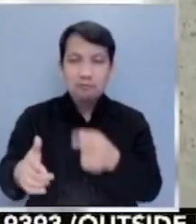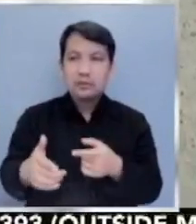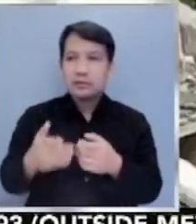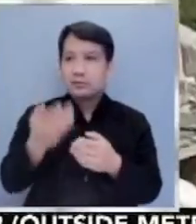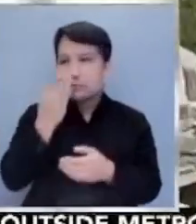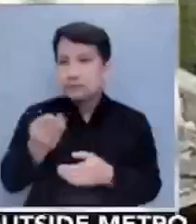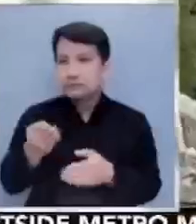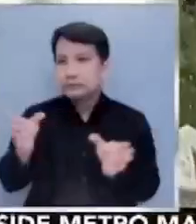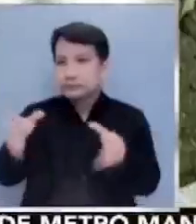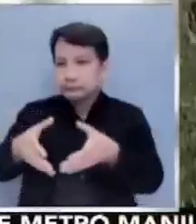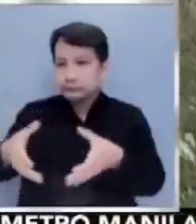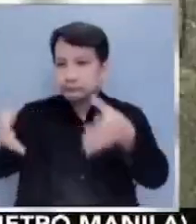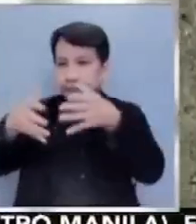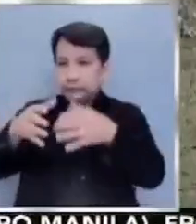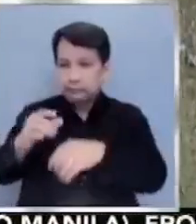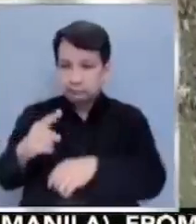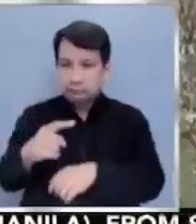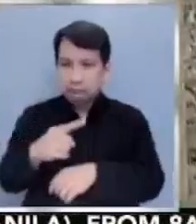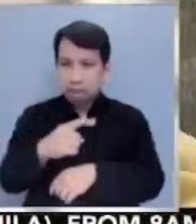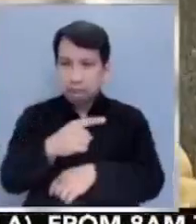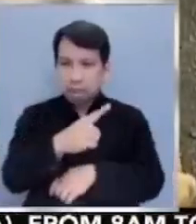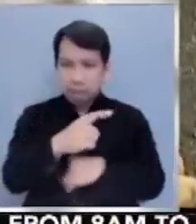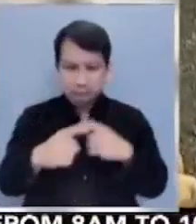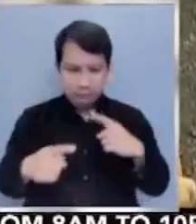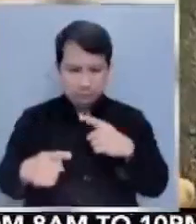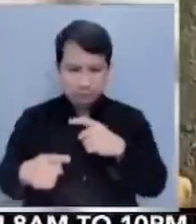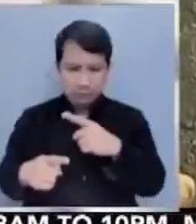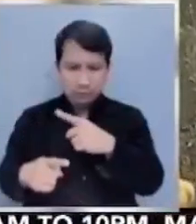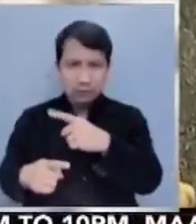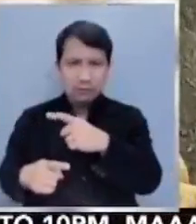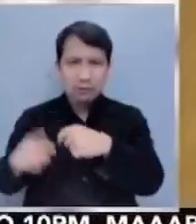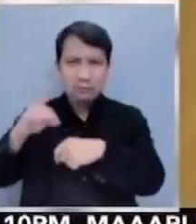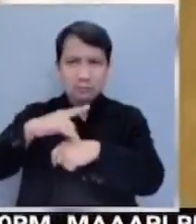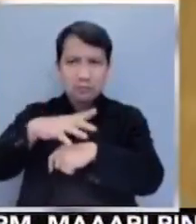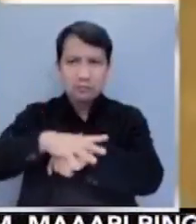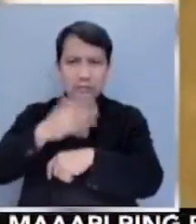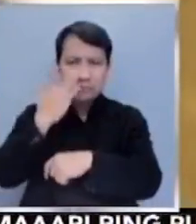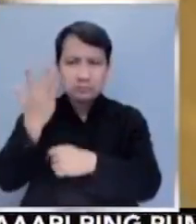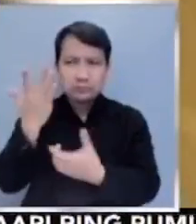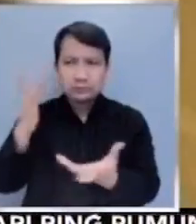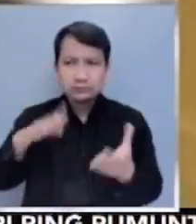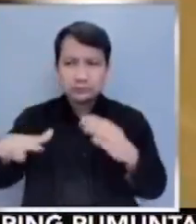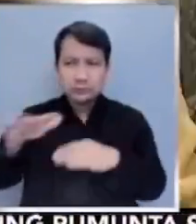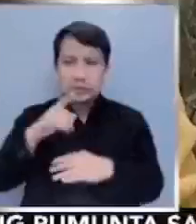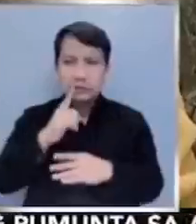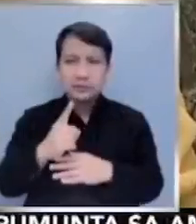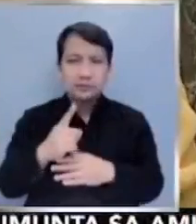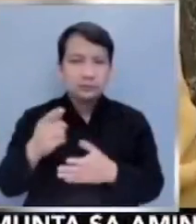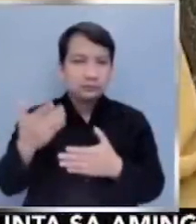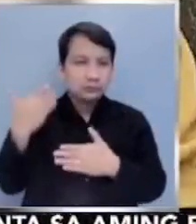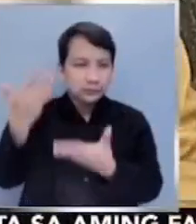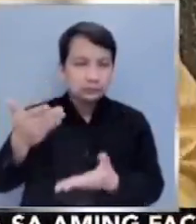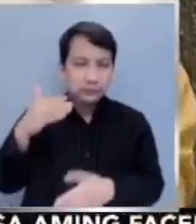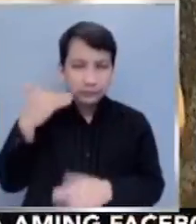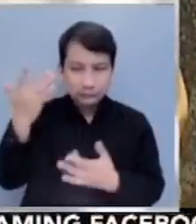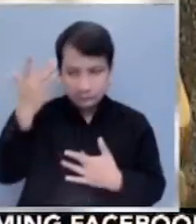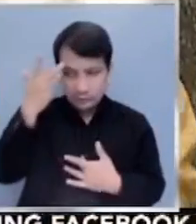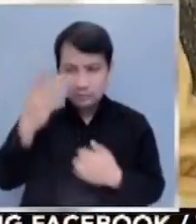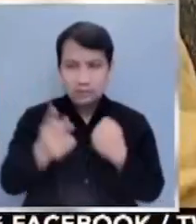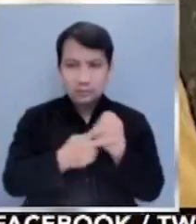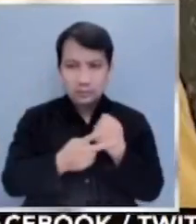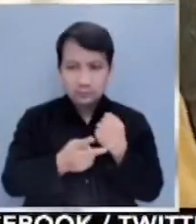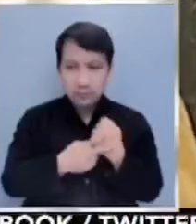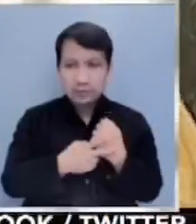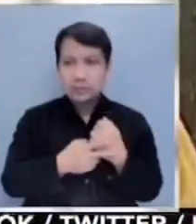kiti-kiti. Hindi raw ito agad nakita ng residente na ang mga anak magkasunod daw na nagka-dengue noon. Lagi po kaming naglalagay ng